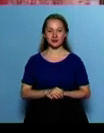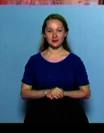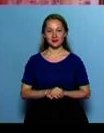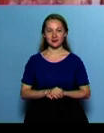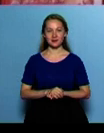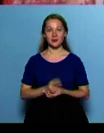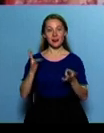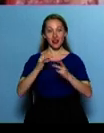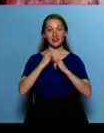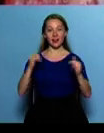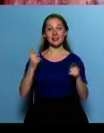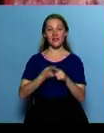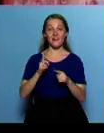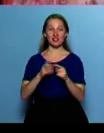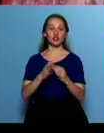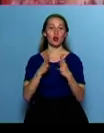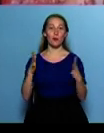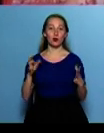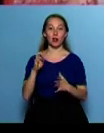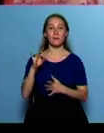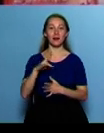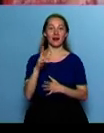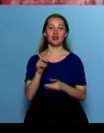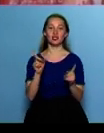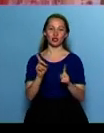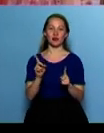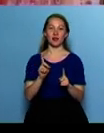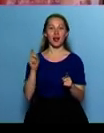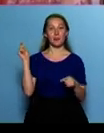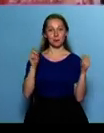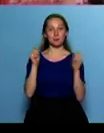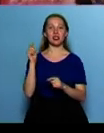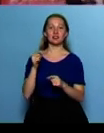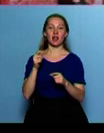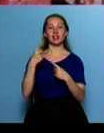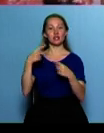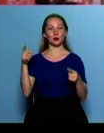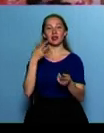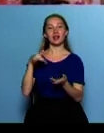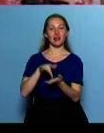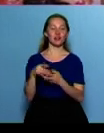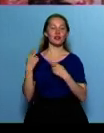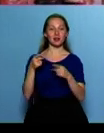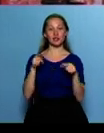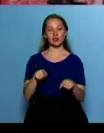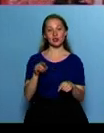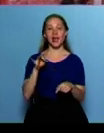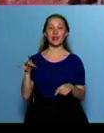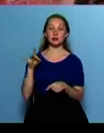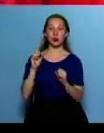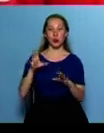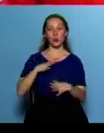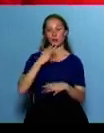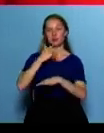Надо развивать это бренд, и чтобы приезжали к нам из других городов, республик, а может быть даже из